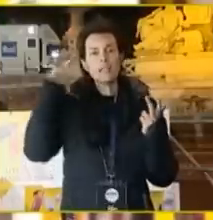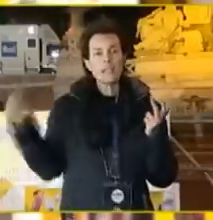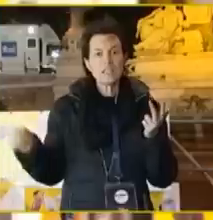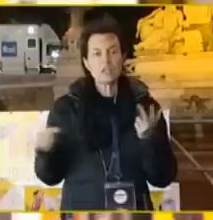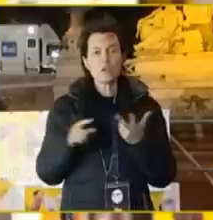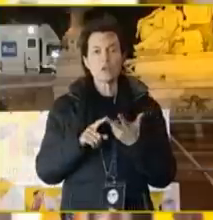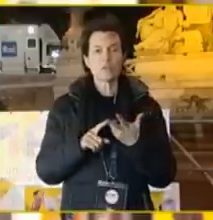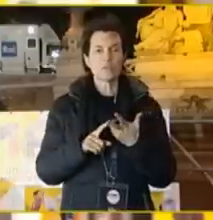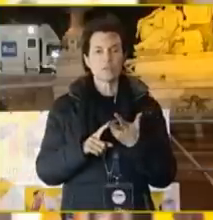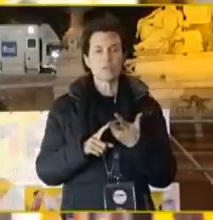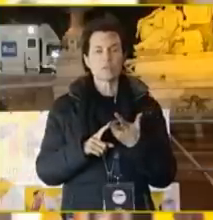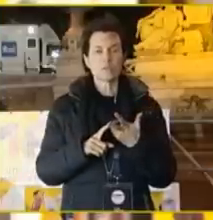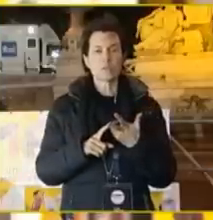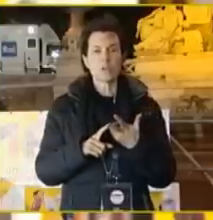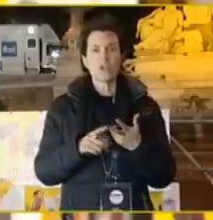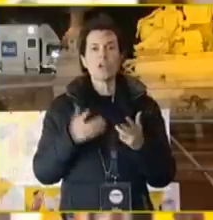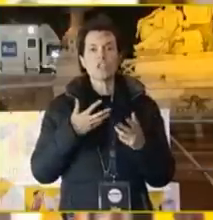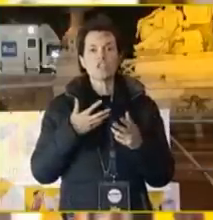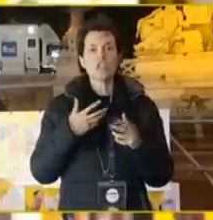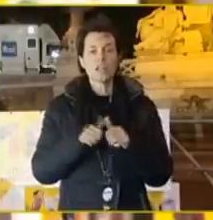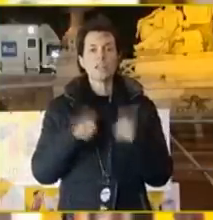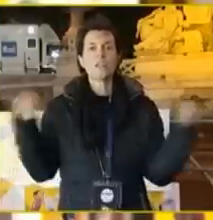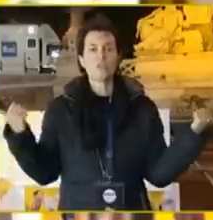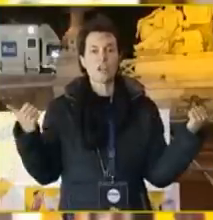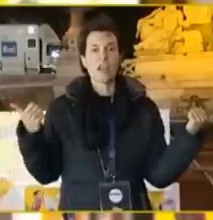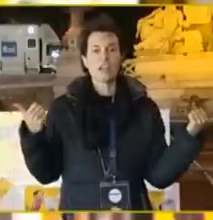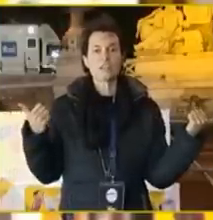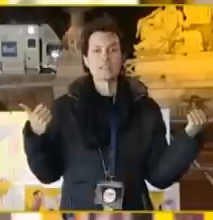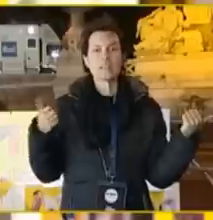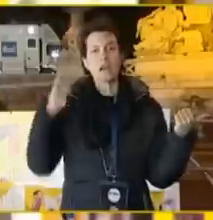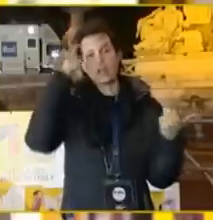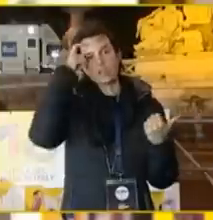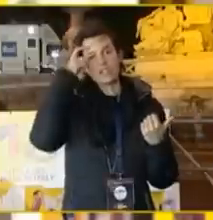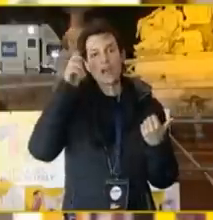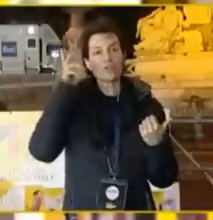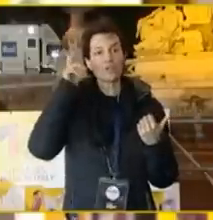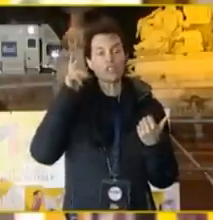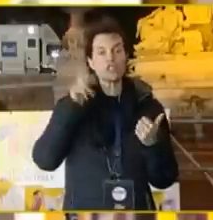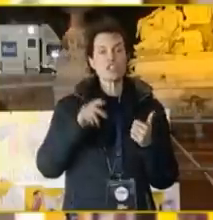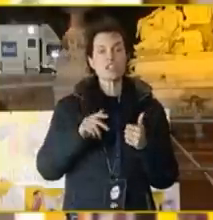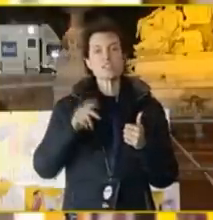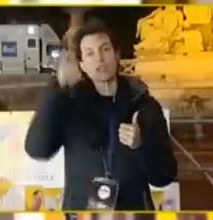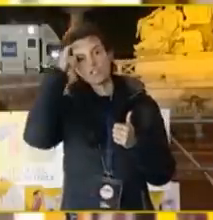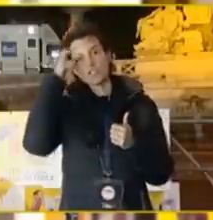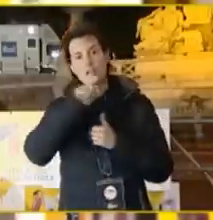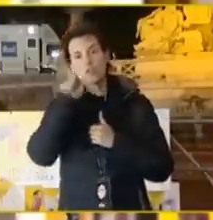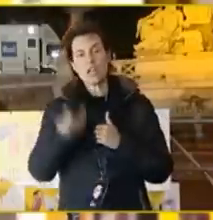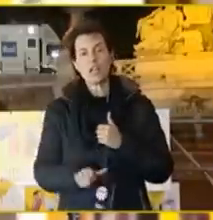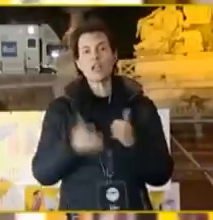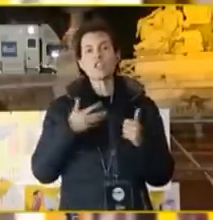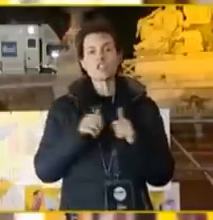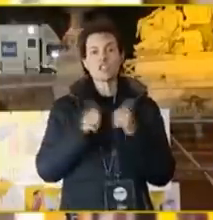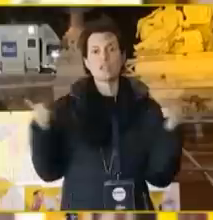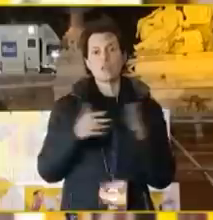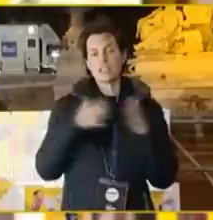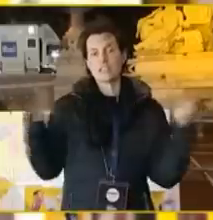una bella differenza tra il welfare familiare francese e il nostro welfare. E poi hanno anche il coraggio di dirci che non